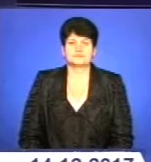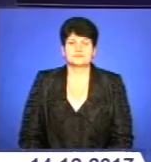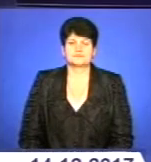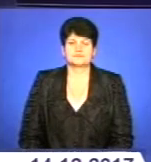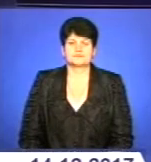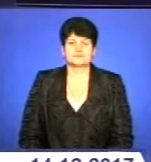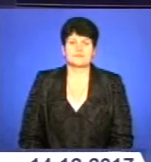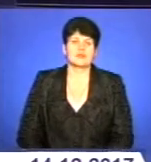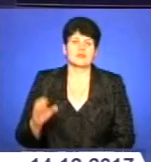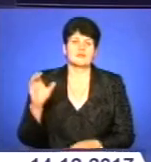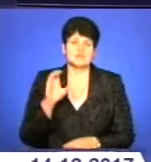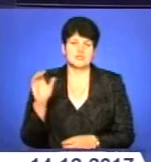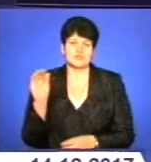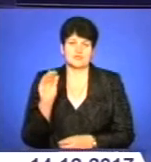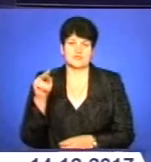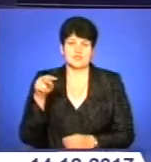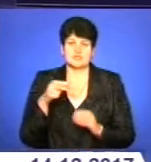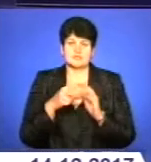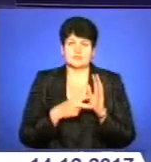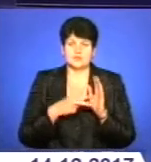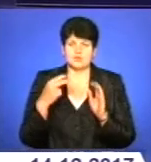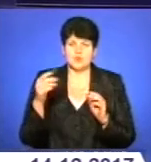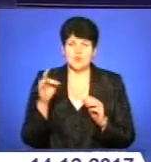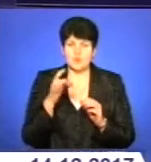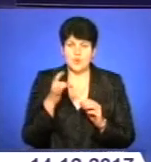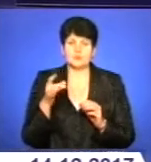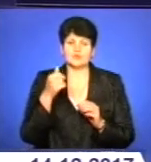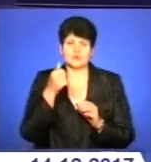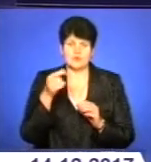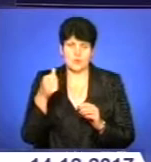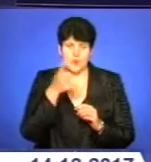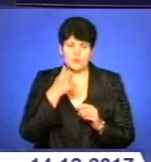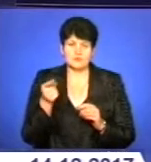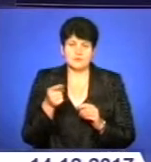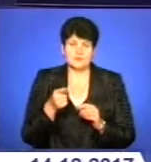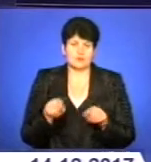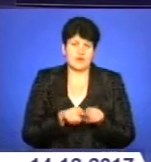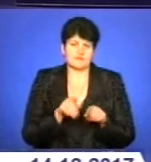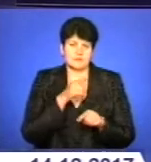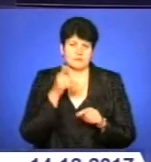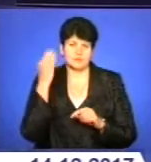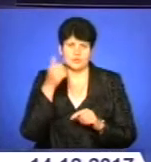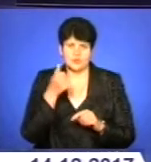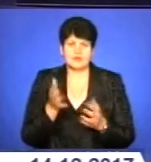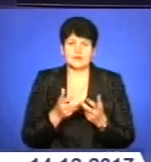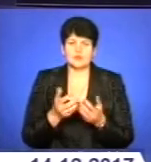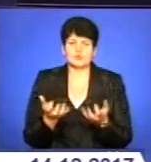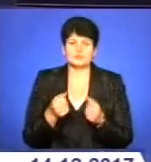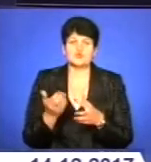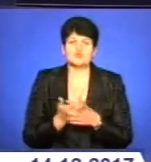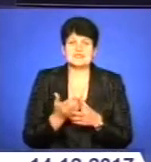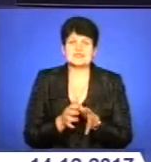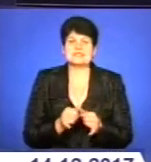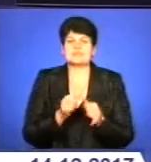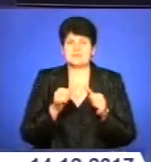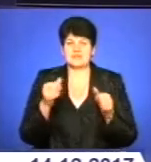У січні-жовтні 2017 року на Тернопільщині, порівняно з аналогічним періодом минулого року, кількість отримувачів субсидій збільшилась